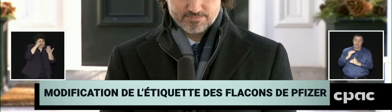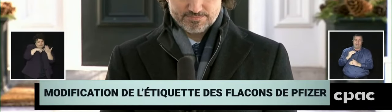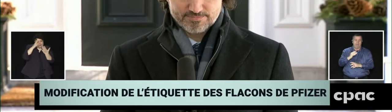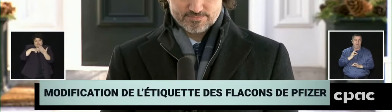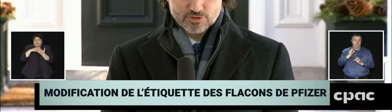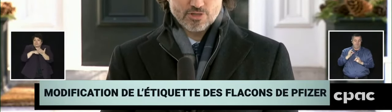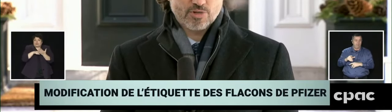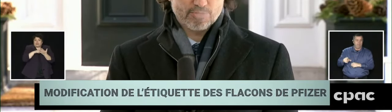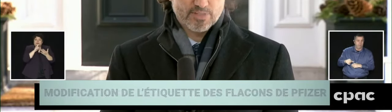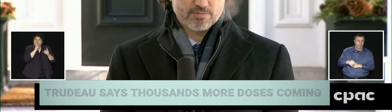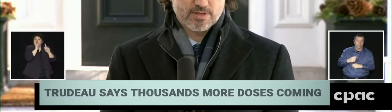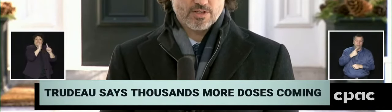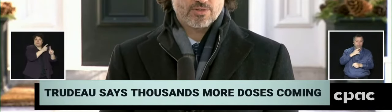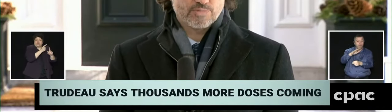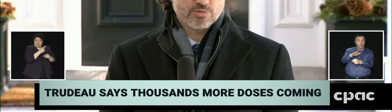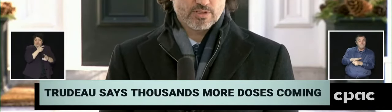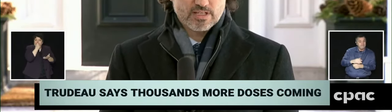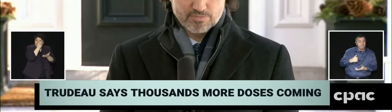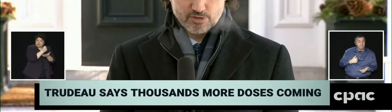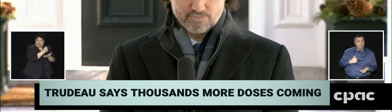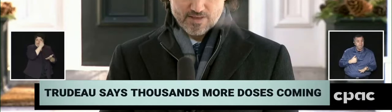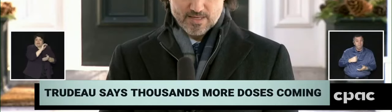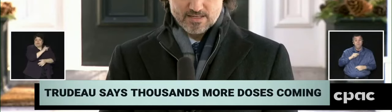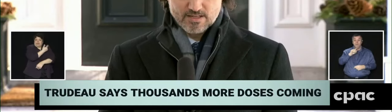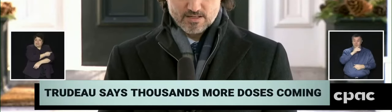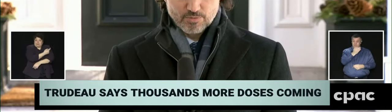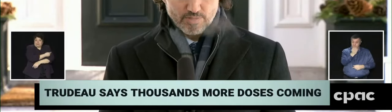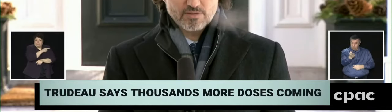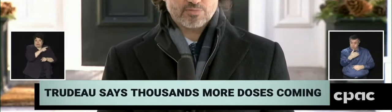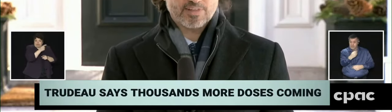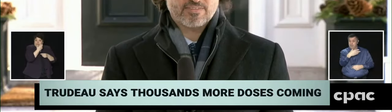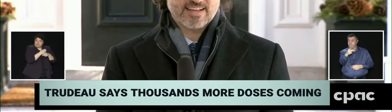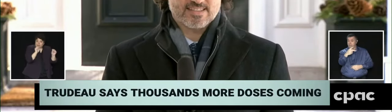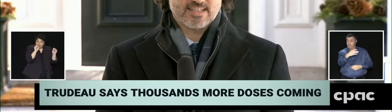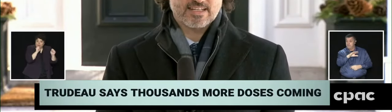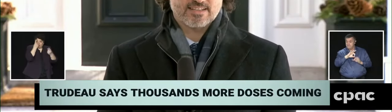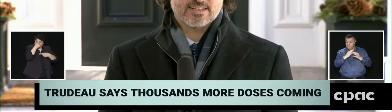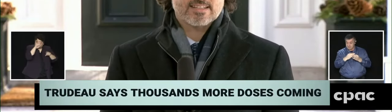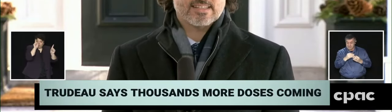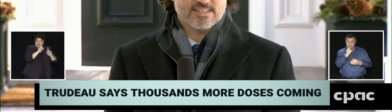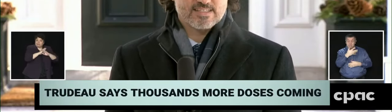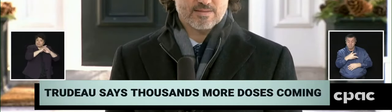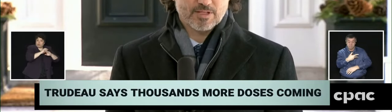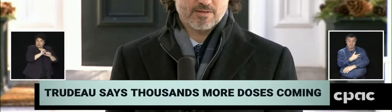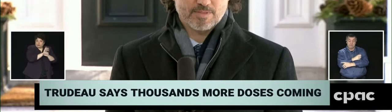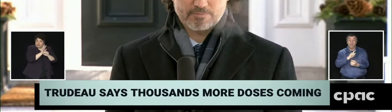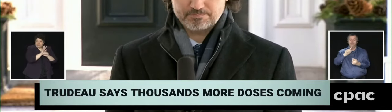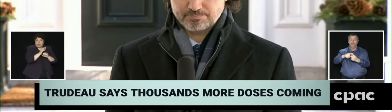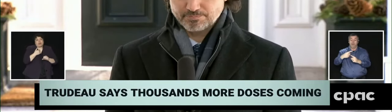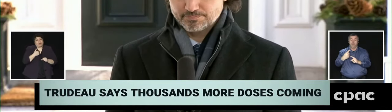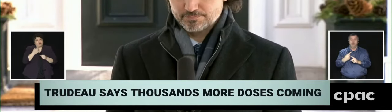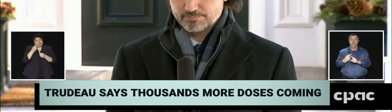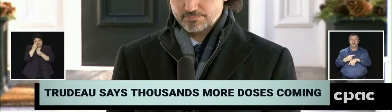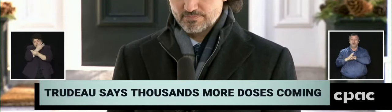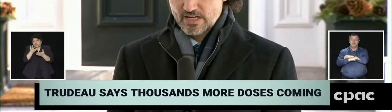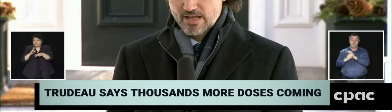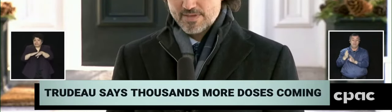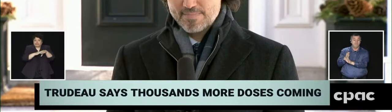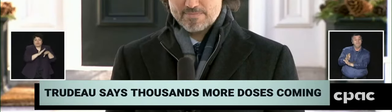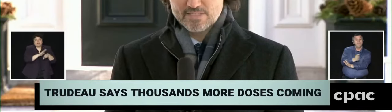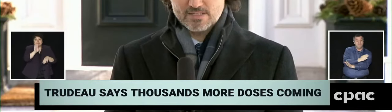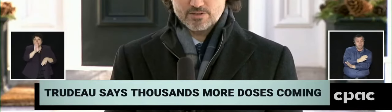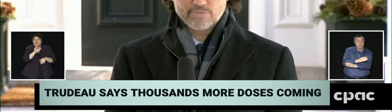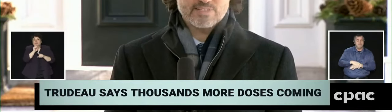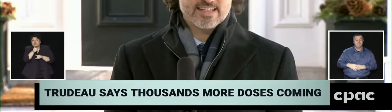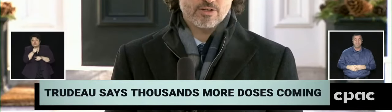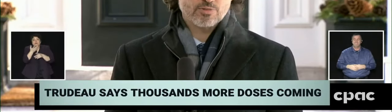sécuritaire. Je le confirme, vous et votre famille pourrez vous faire vacciner d'ici septembre. Mais